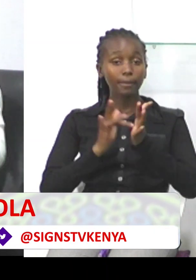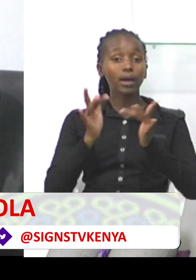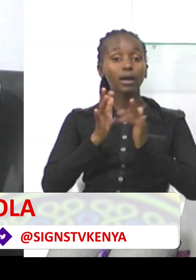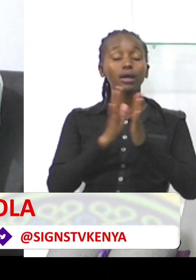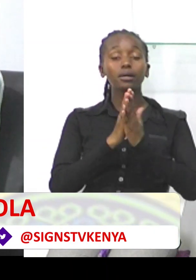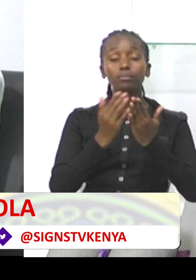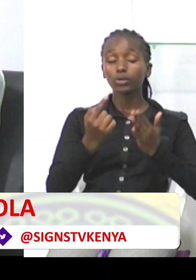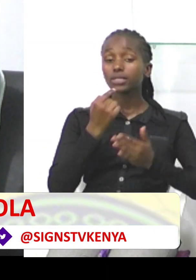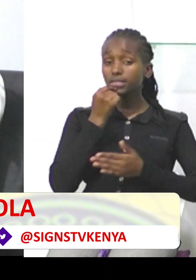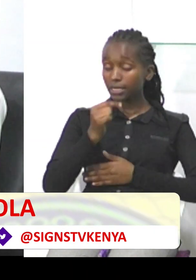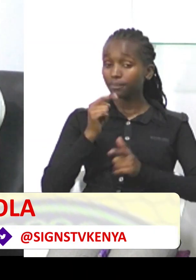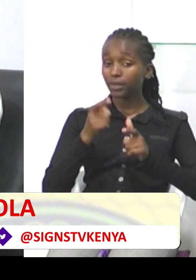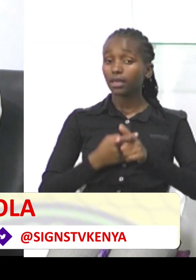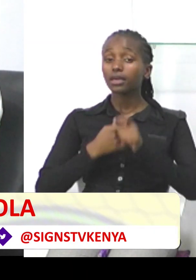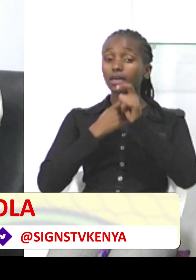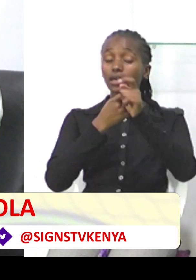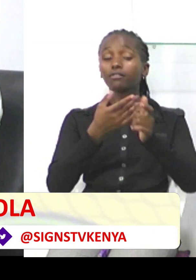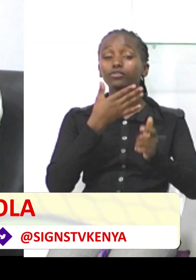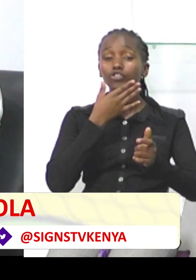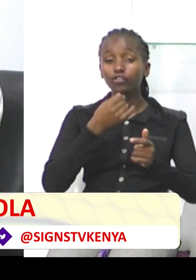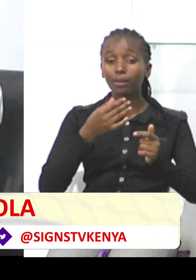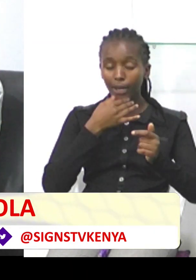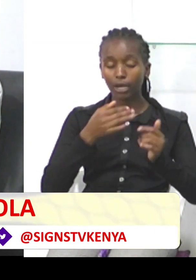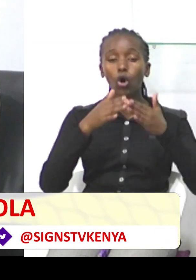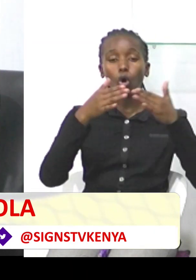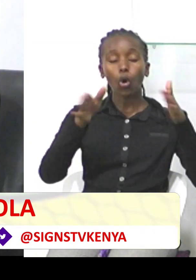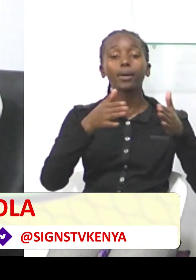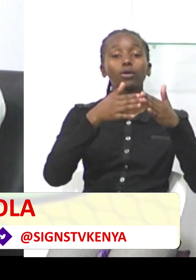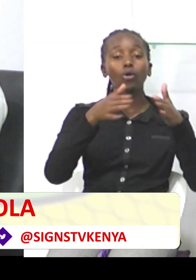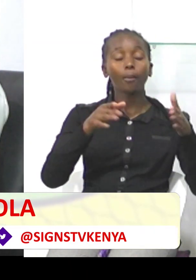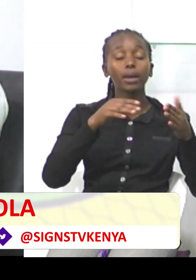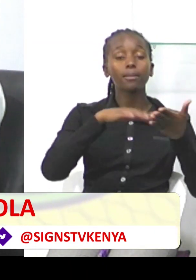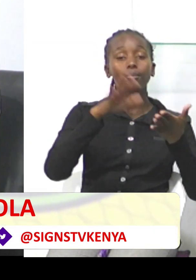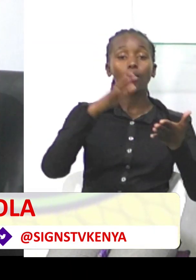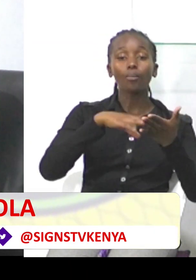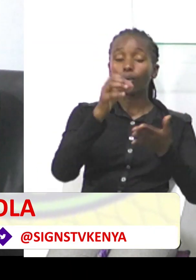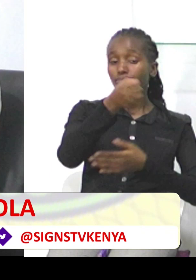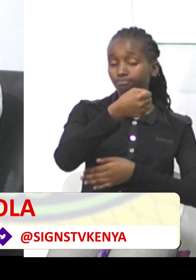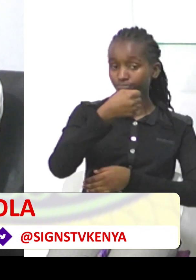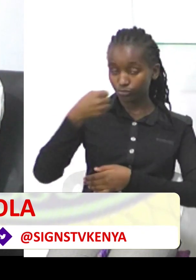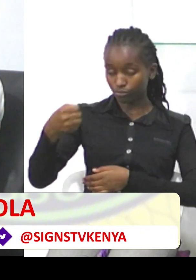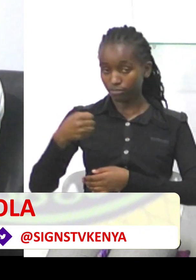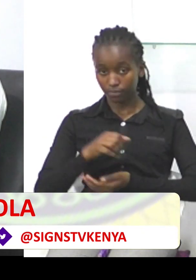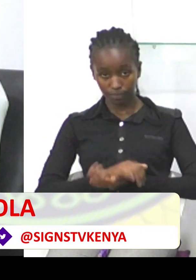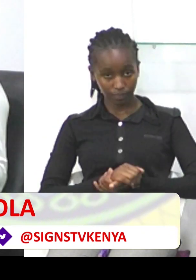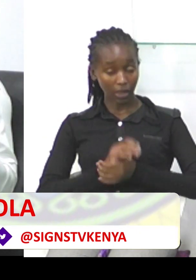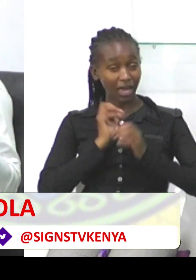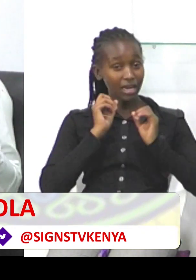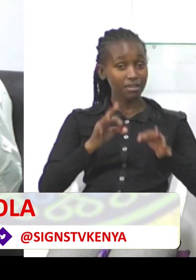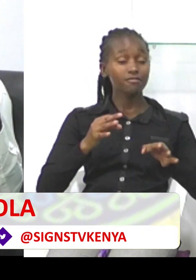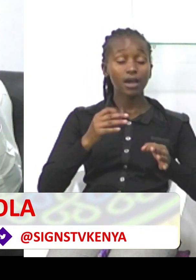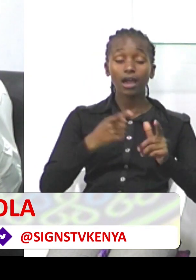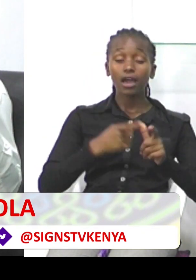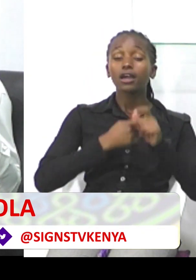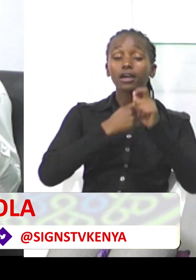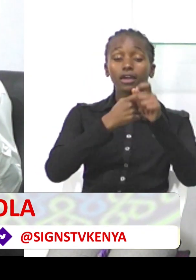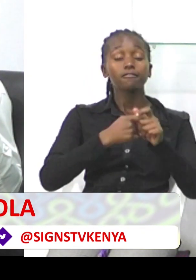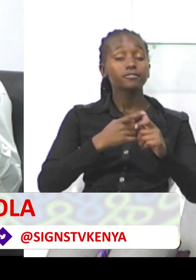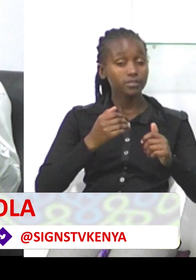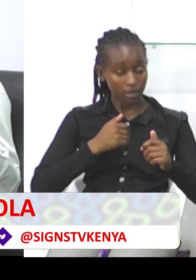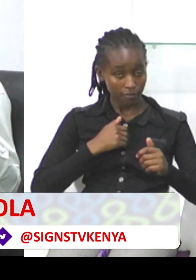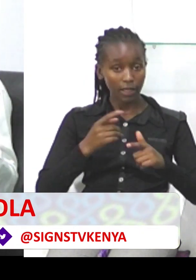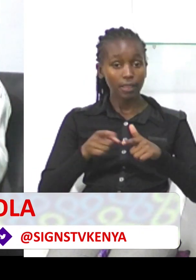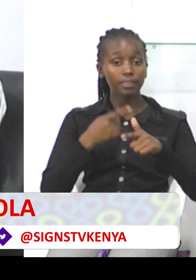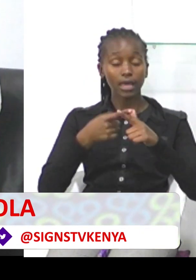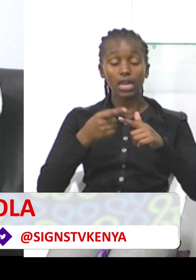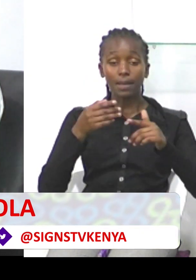man opens door for him. Yes. The gift of a man. Yes. Mimi zile, iyo kuimba yangu diyo menifungulia